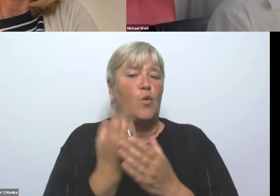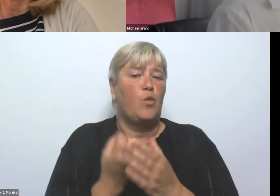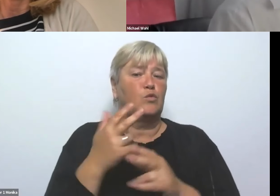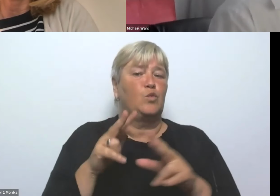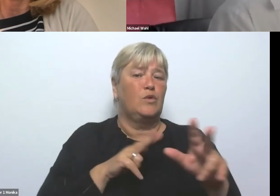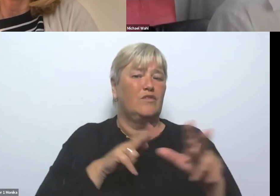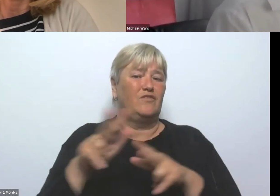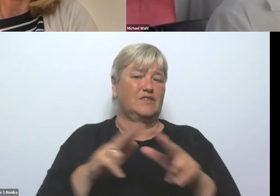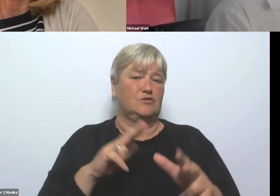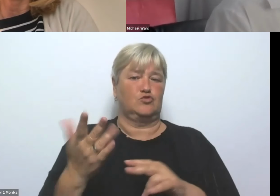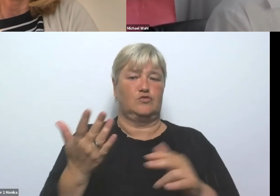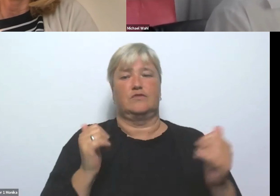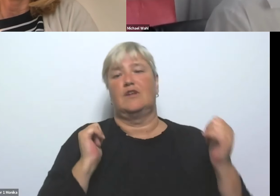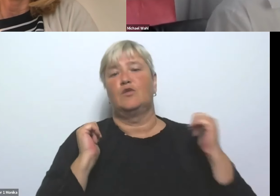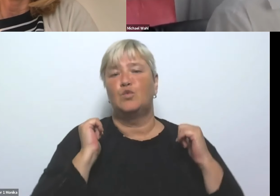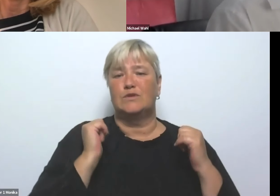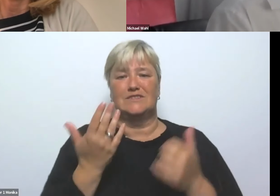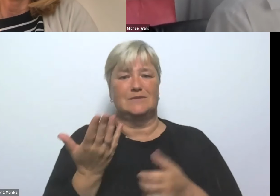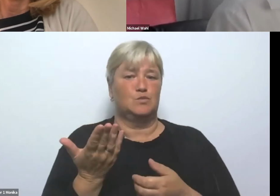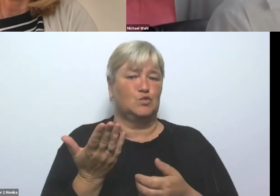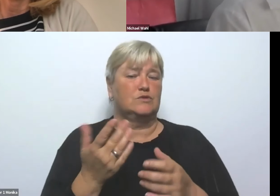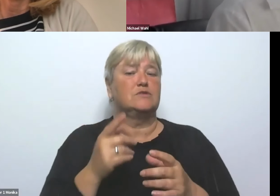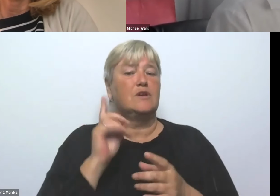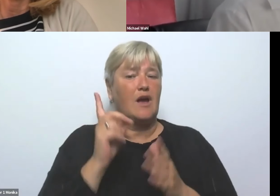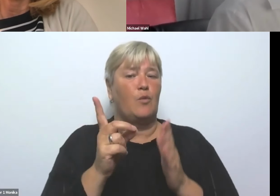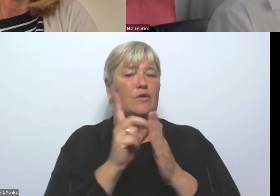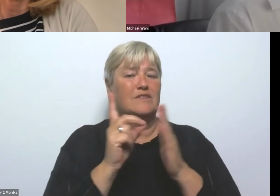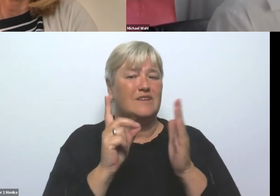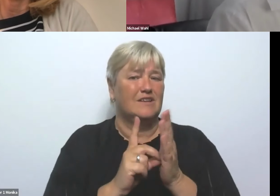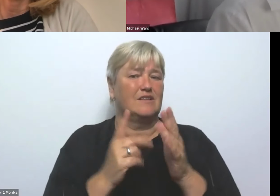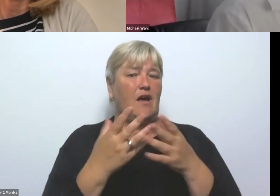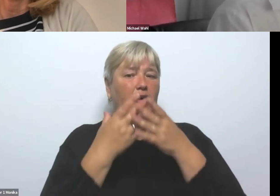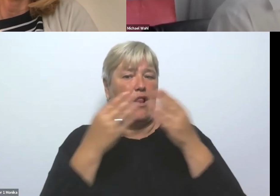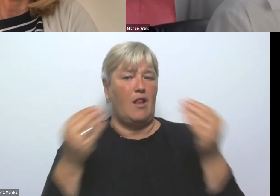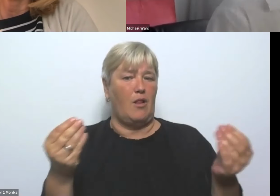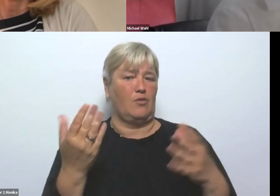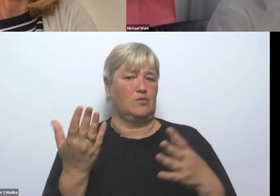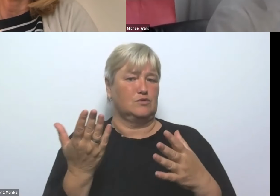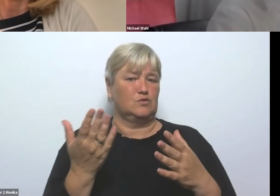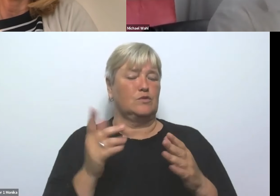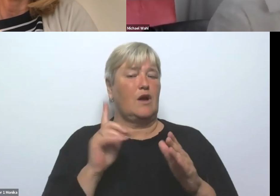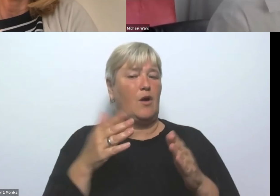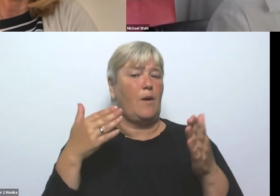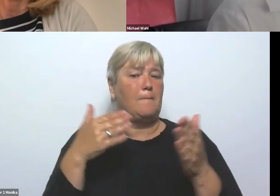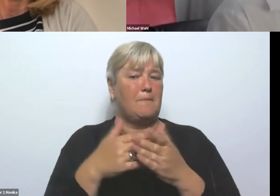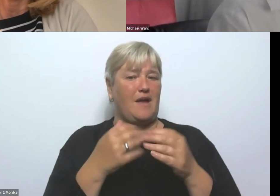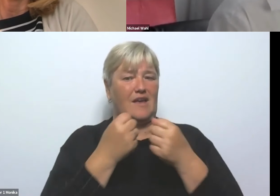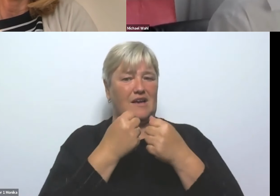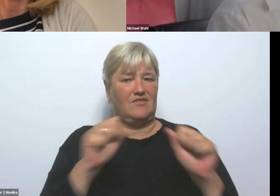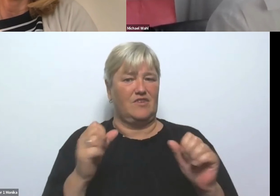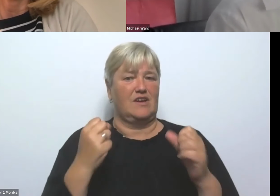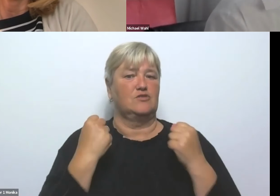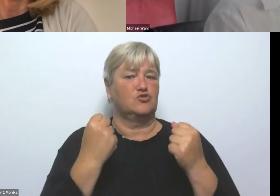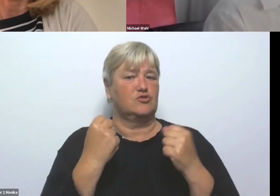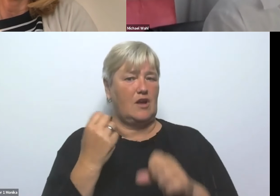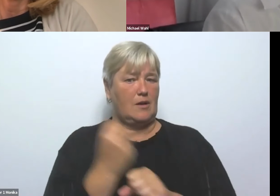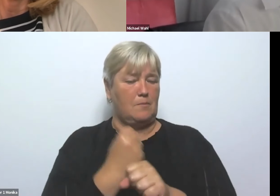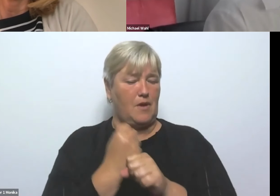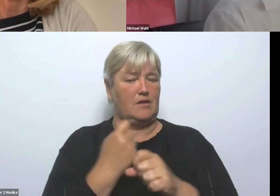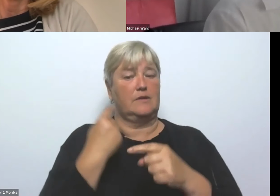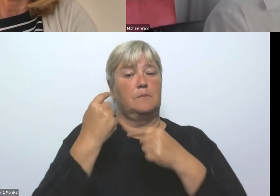im Tourismus, ich weiß nicht wo, auch da wird es digitale Lösungen geben und Public Transport, auch da Barrierefreiheit zu stärken, vor allem auch die Prozesse